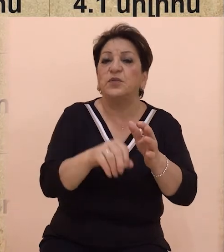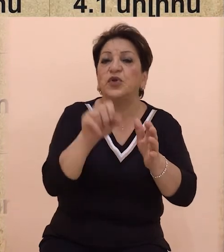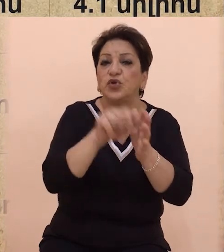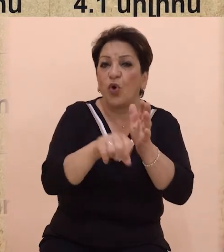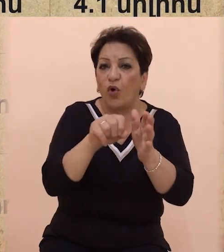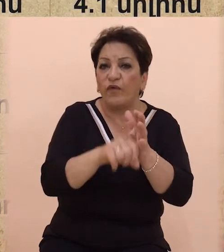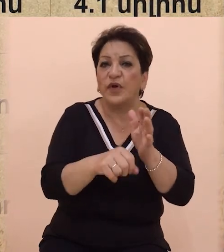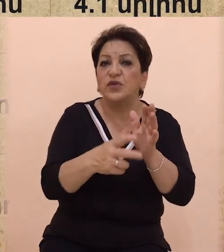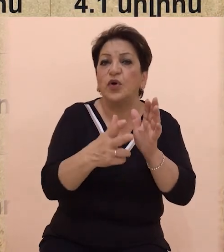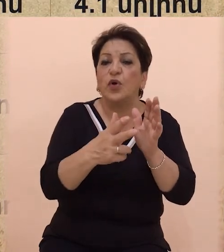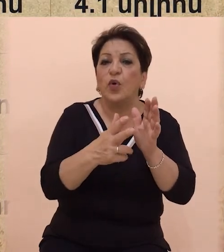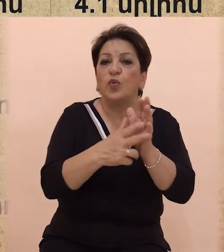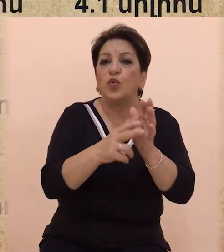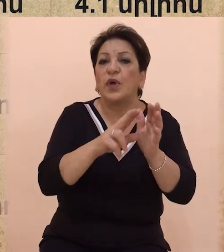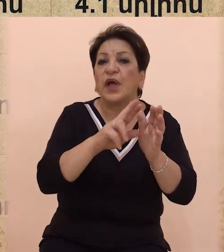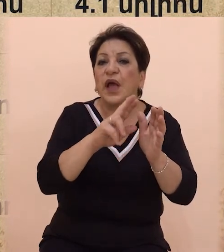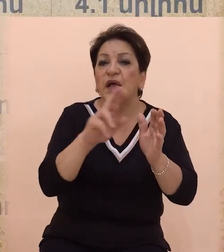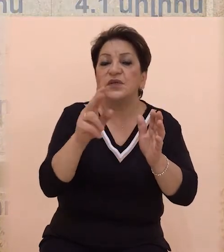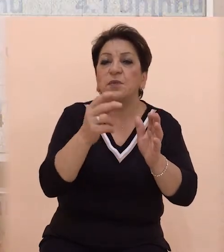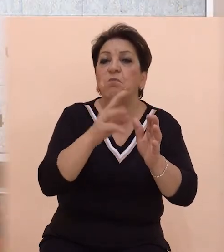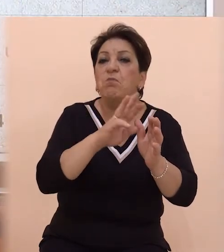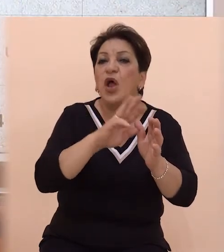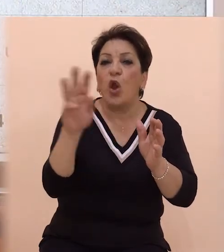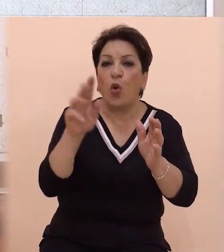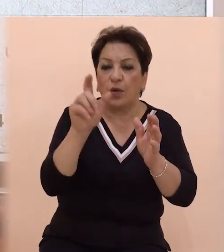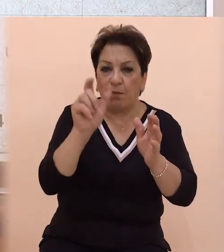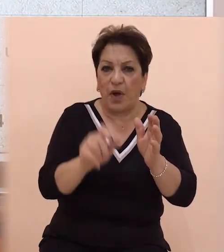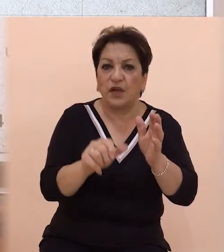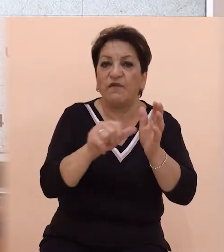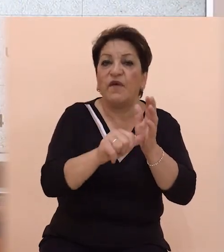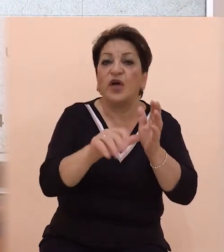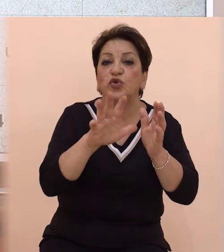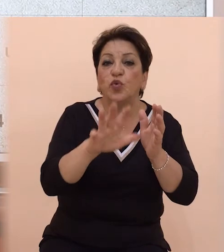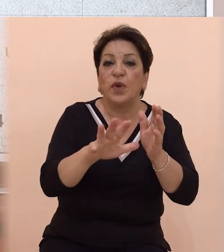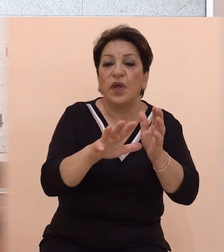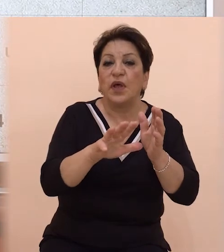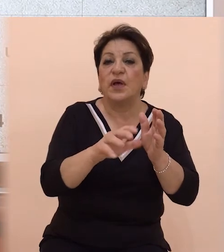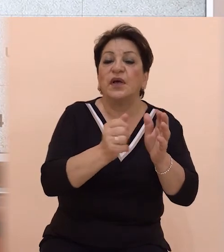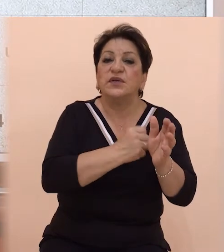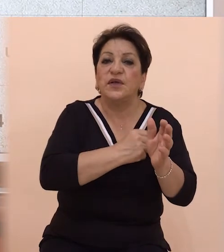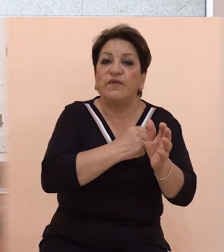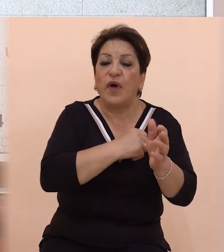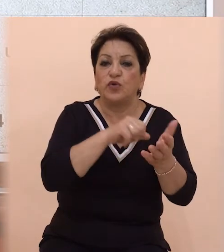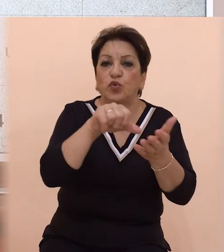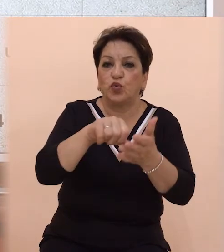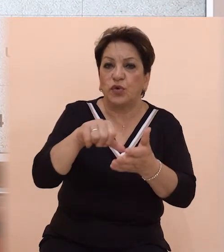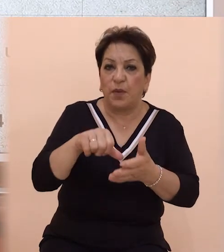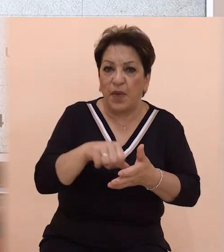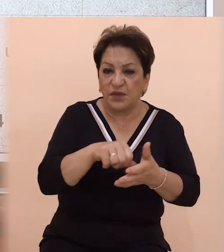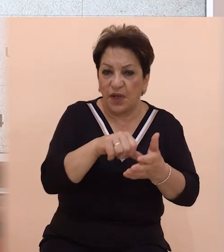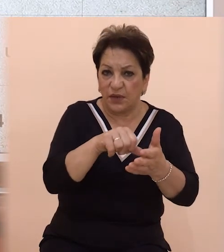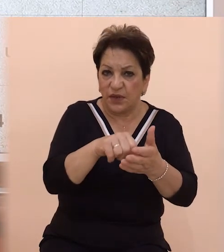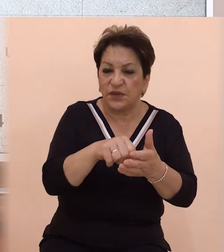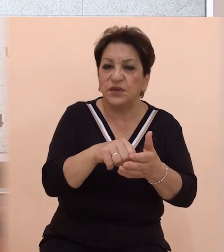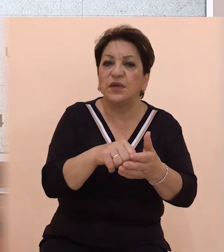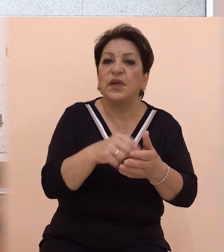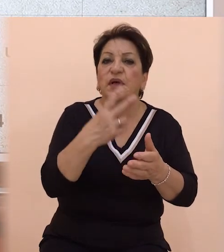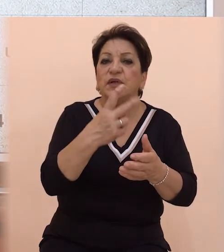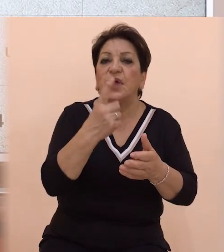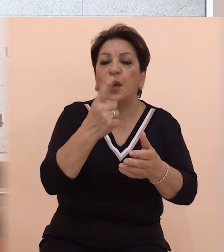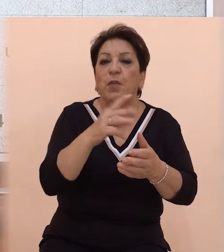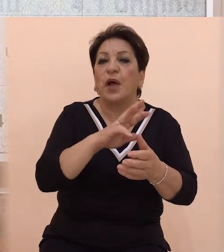8-20 միլյոն մարդ, շուրջ 65 միլյոն զինված ուժեր մասնակցեցին պատերազմին, 21